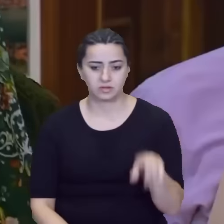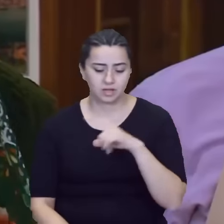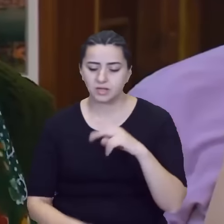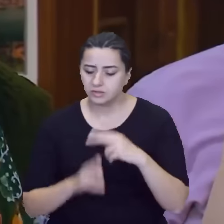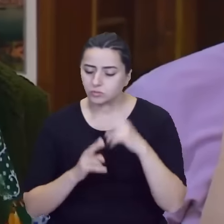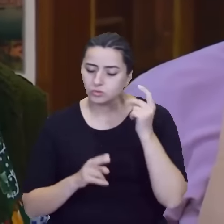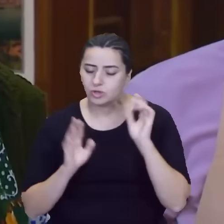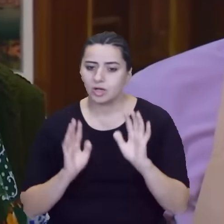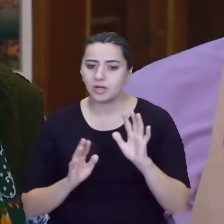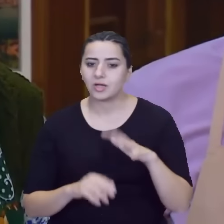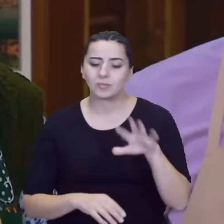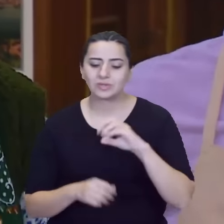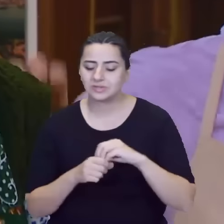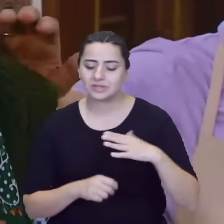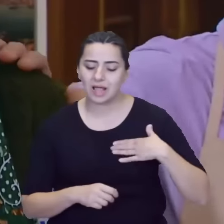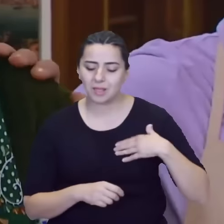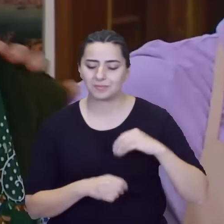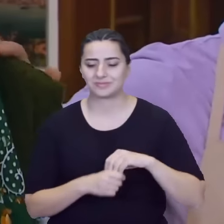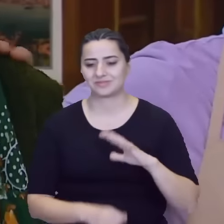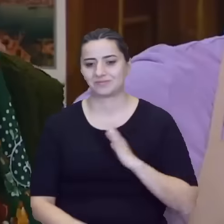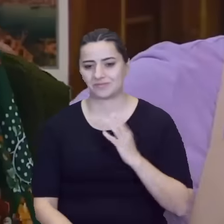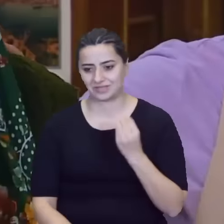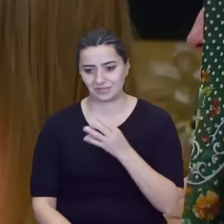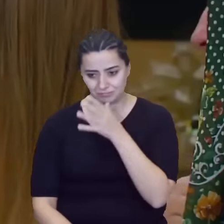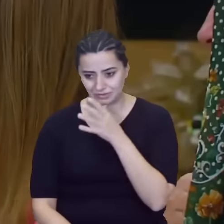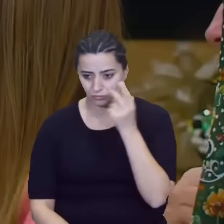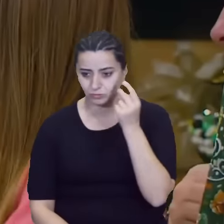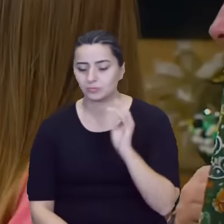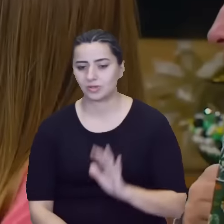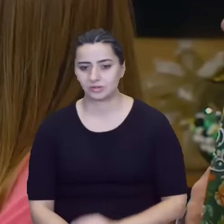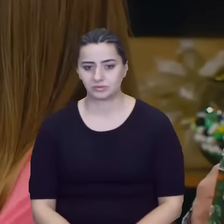unutur ama hepinizsiniz benim yüreğimde, bilesin.